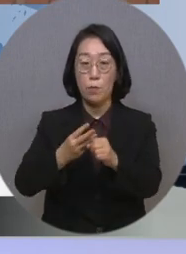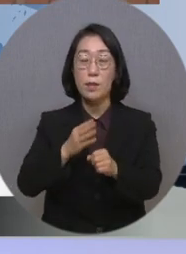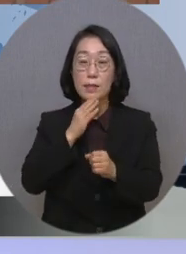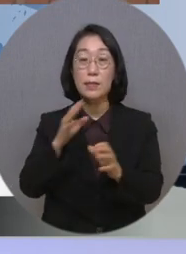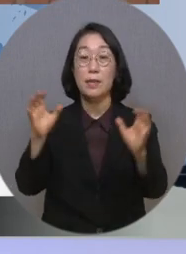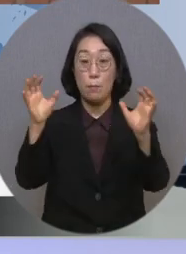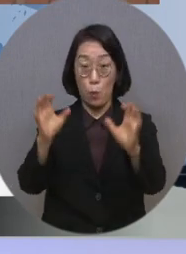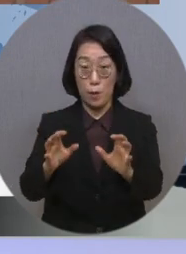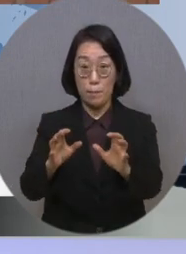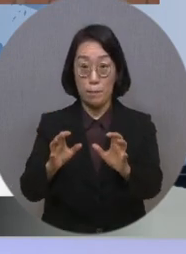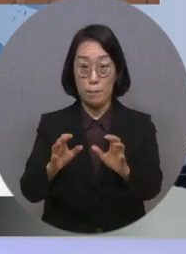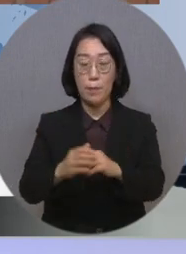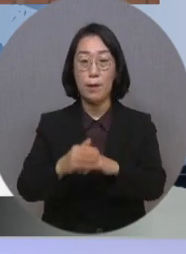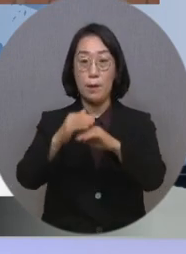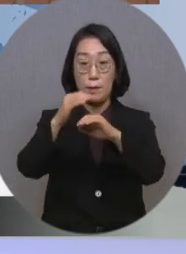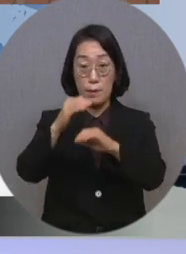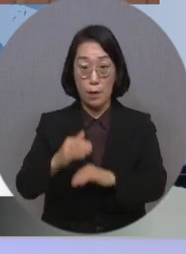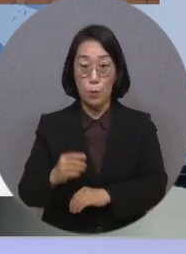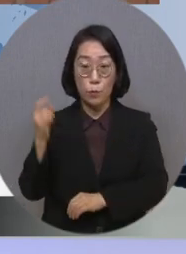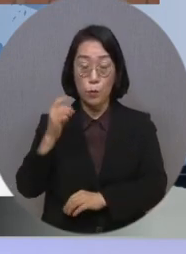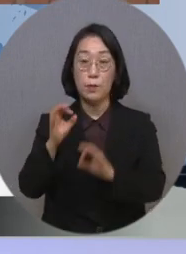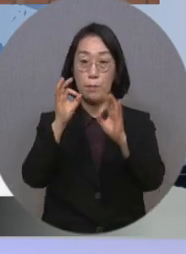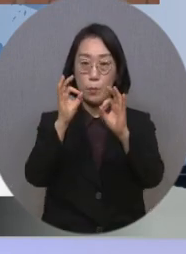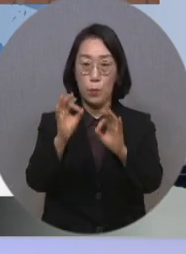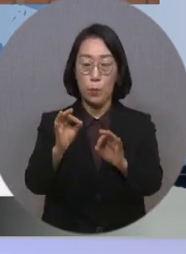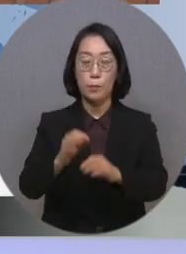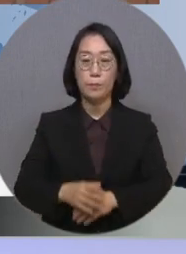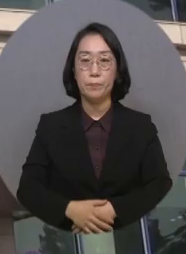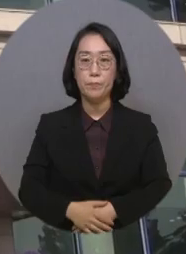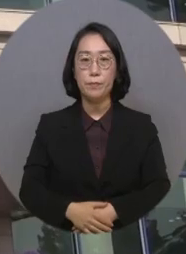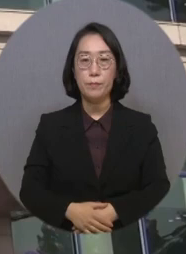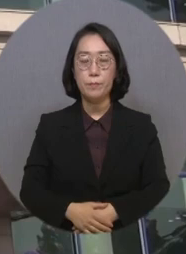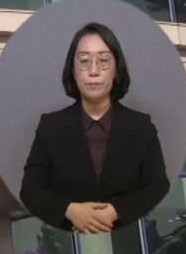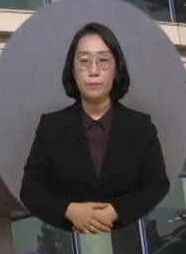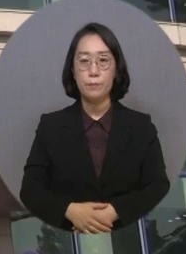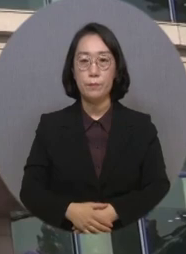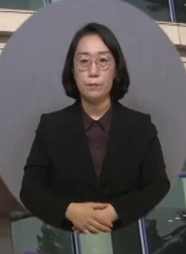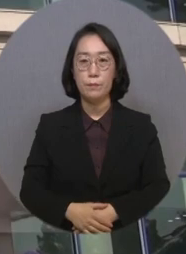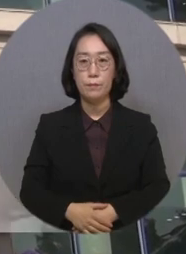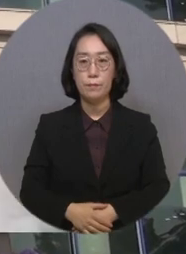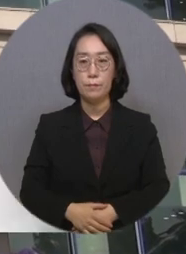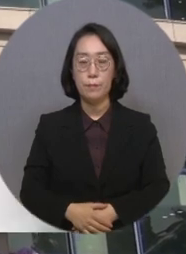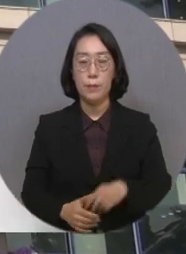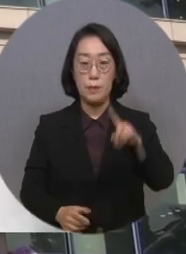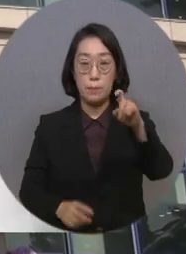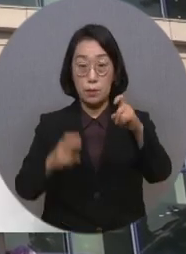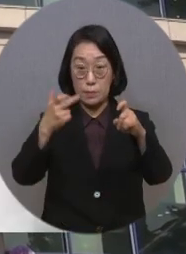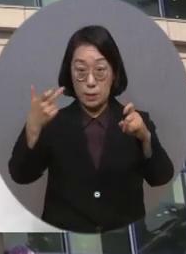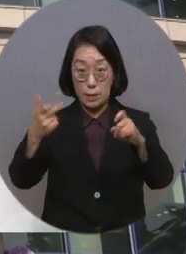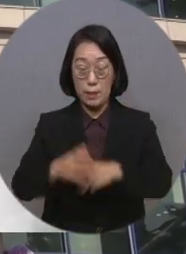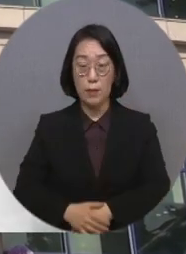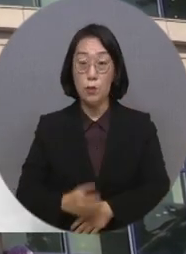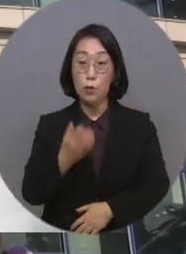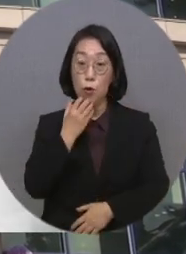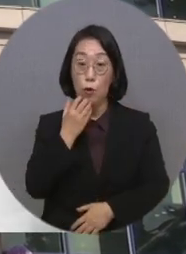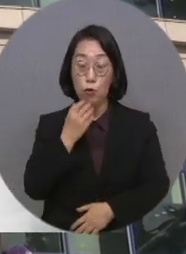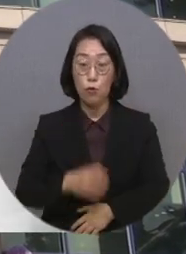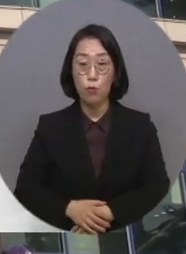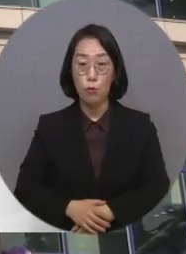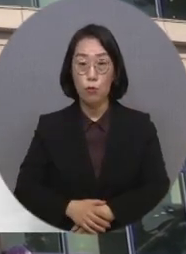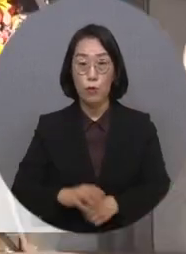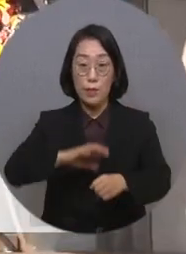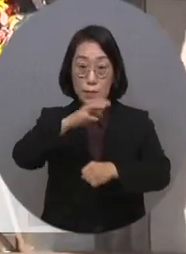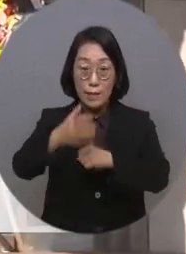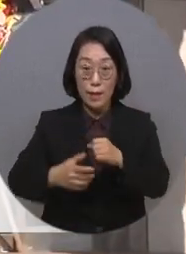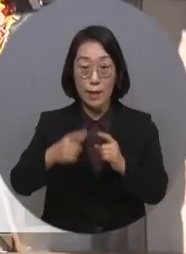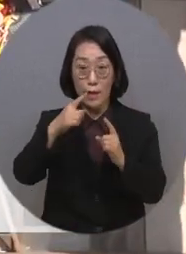대면으로 개최된 현장에 현연아 기자가 다녀왔습니다. 지난 17일 세종문화예술회관에서 세계장애인의